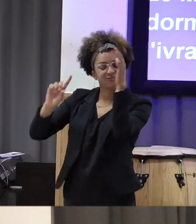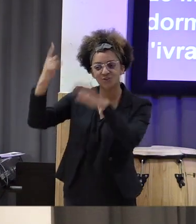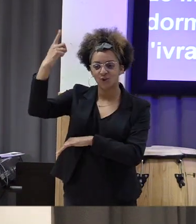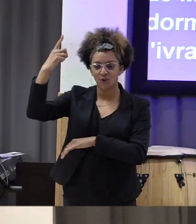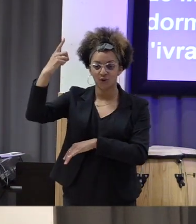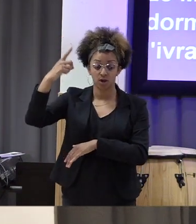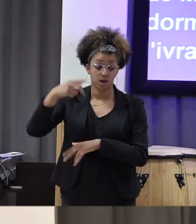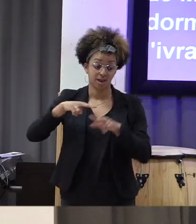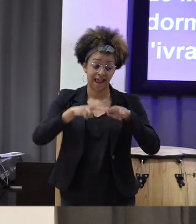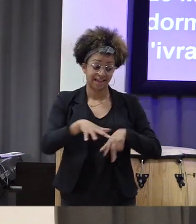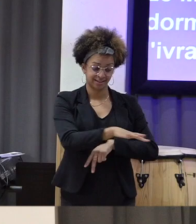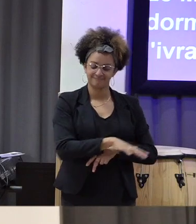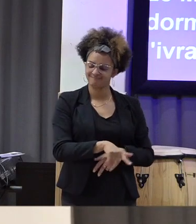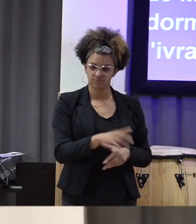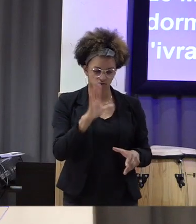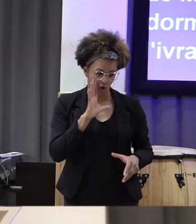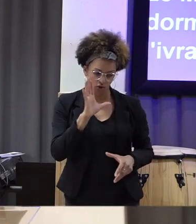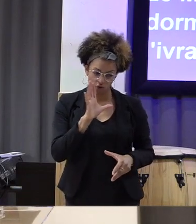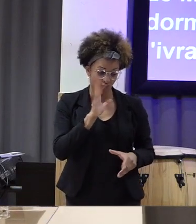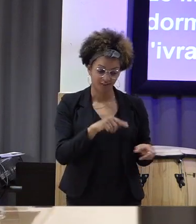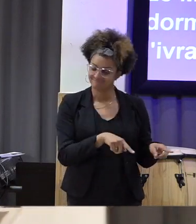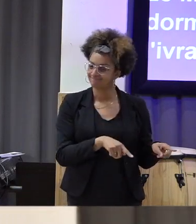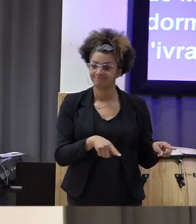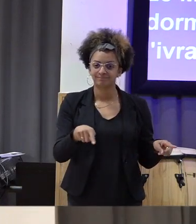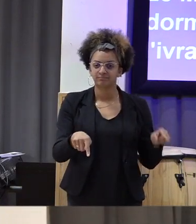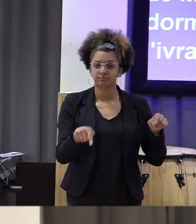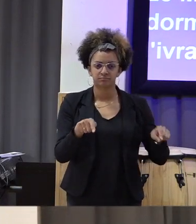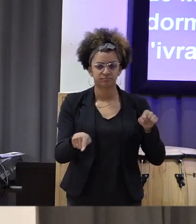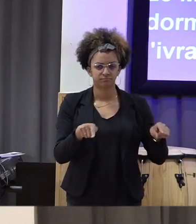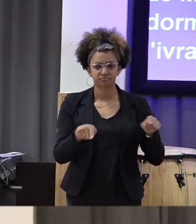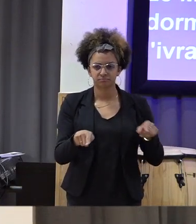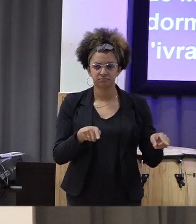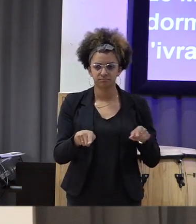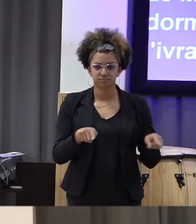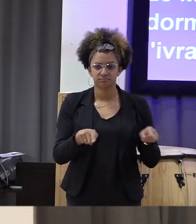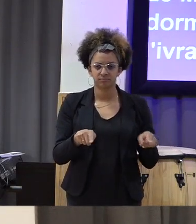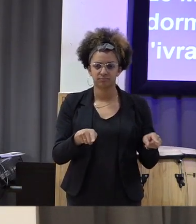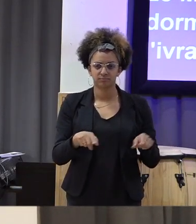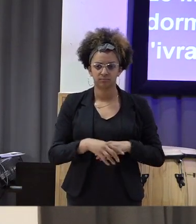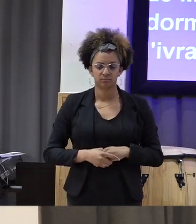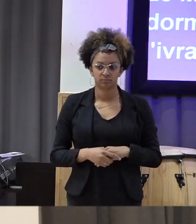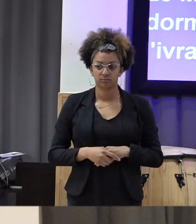qui donnent l'impression d'être que des professionnels.